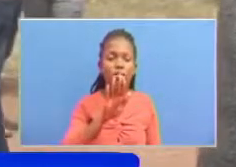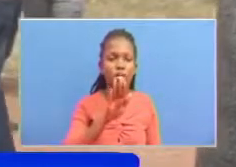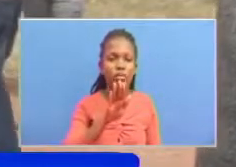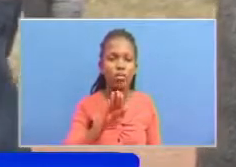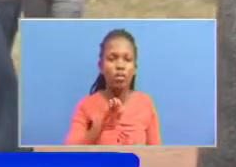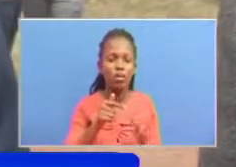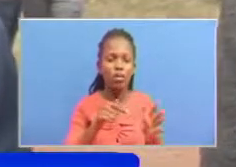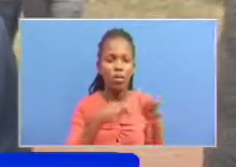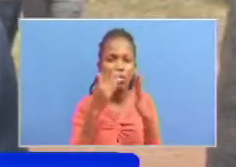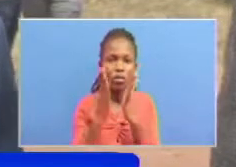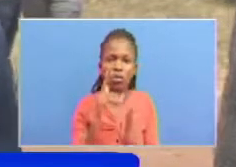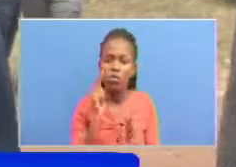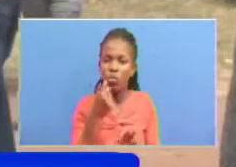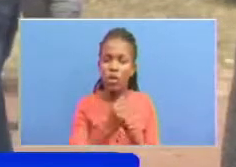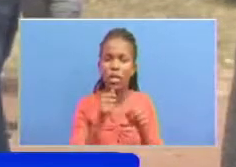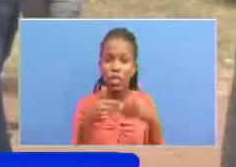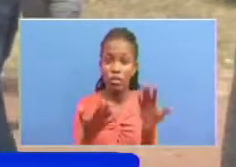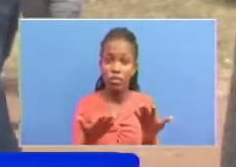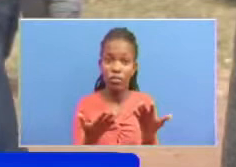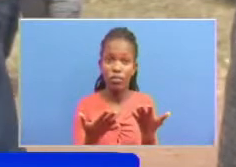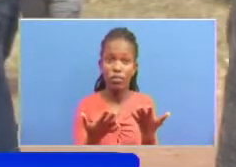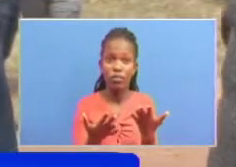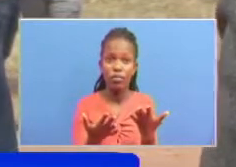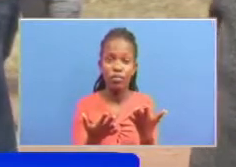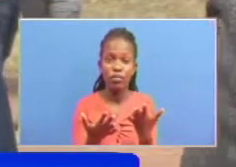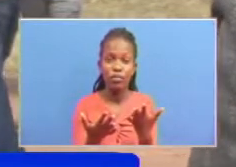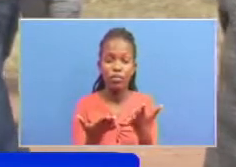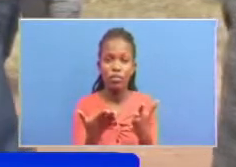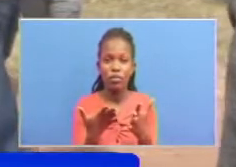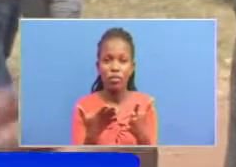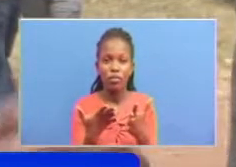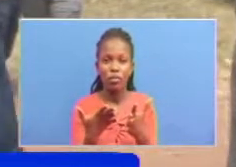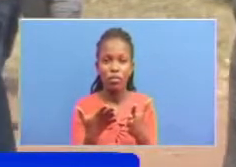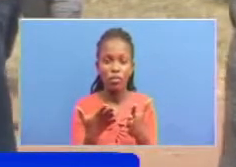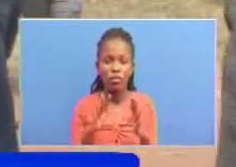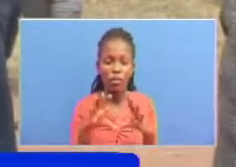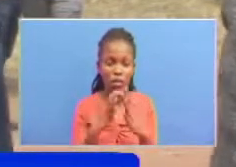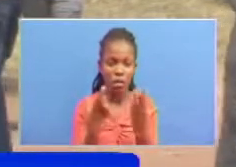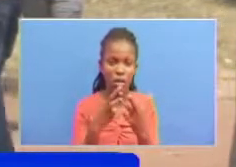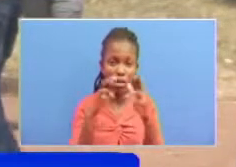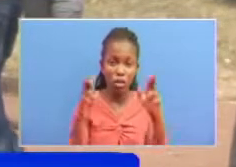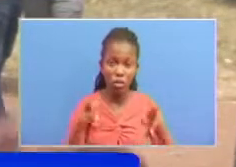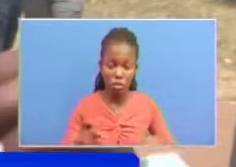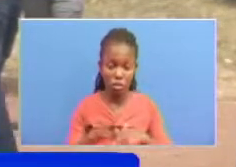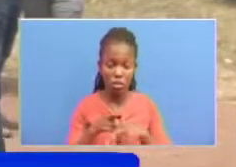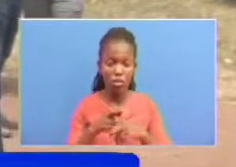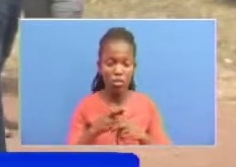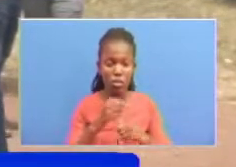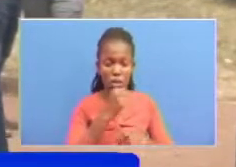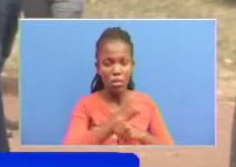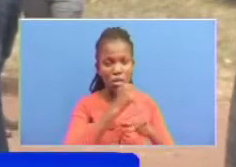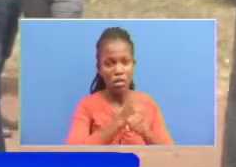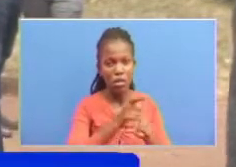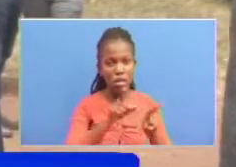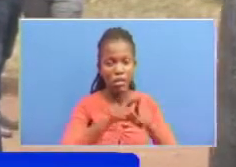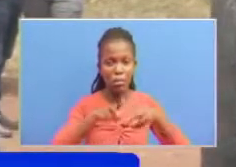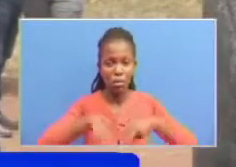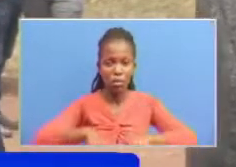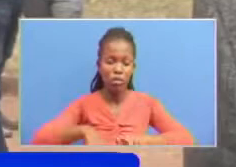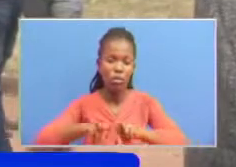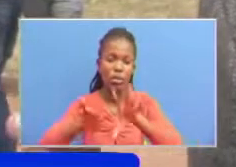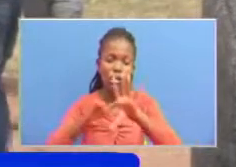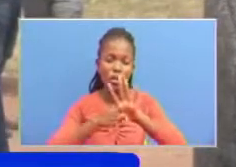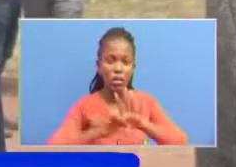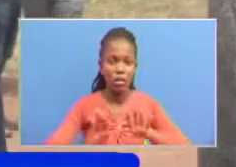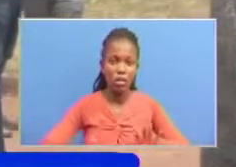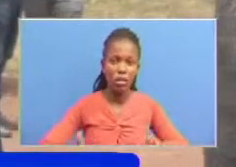ambao tutawapatia nafasi ya kutengeneza classrooms, ya kutengeneza mabarabara katika